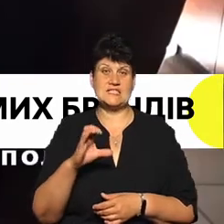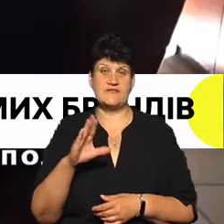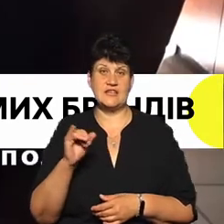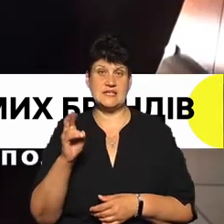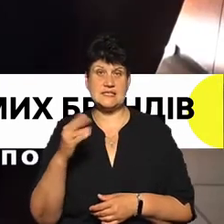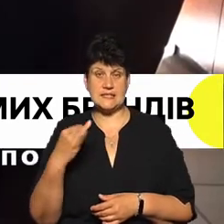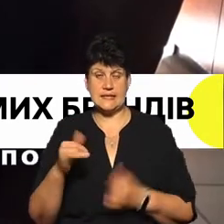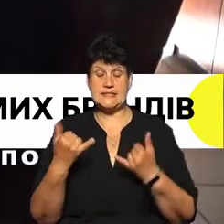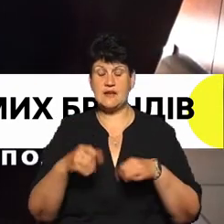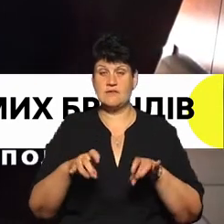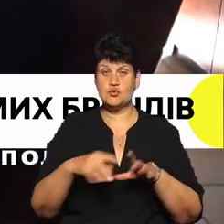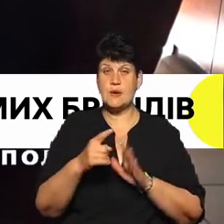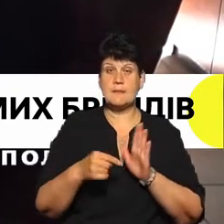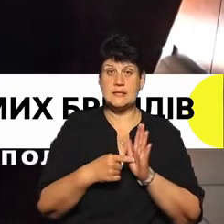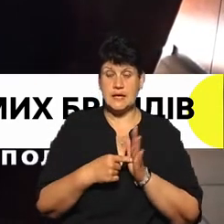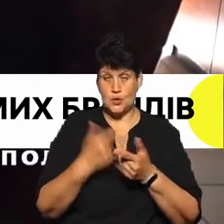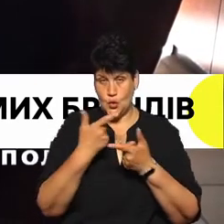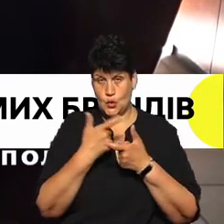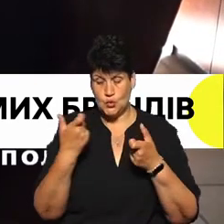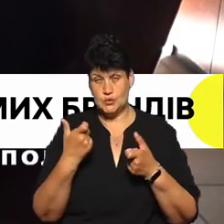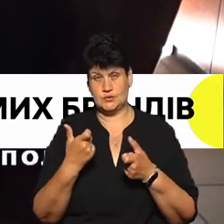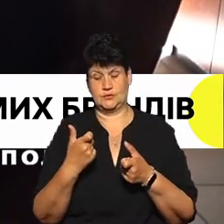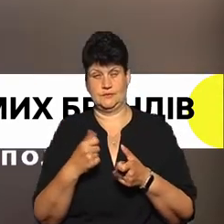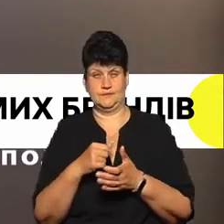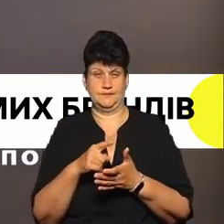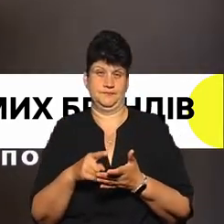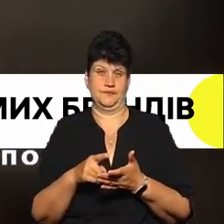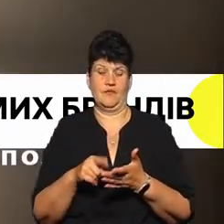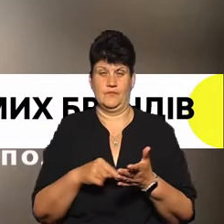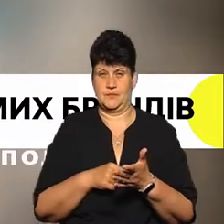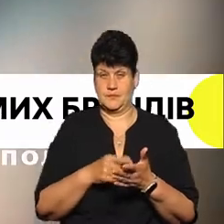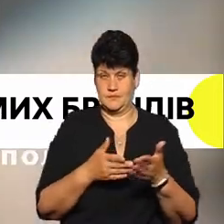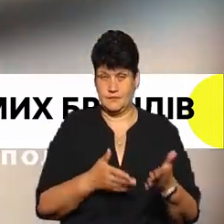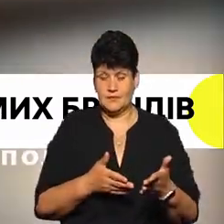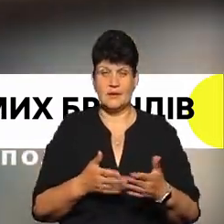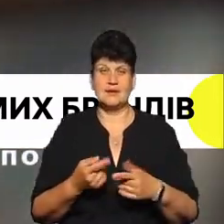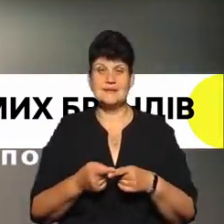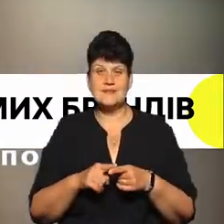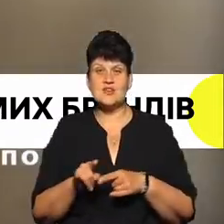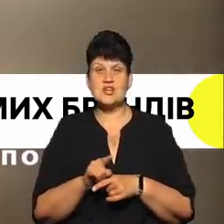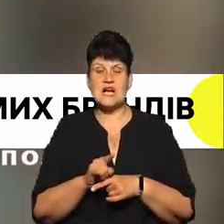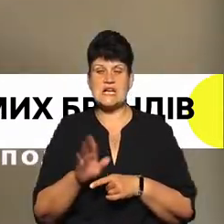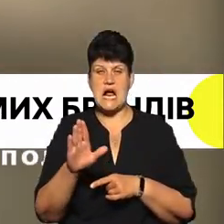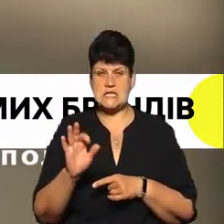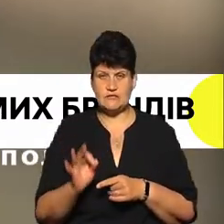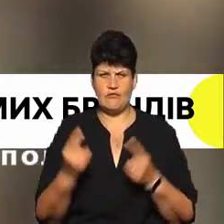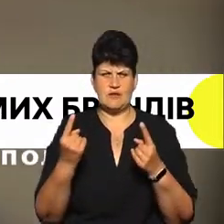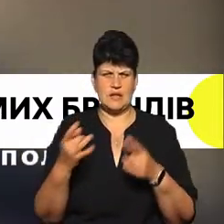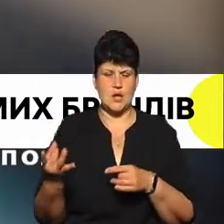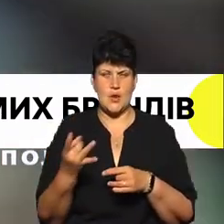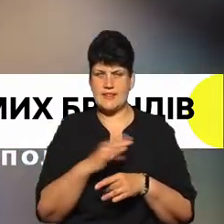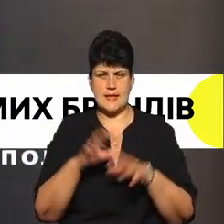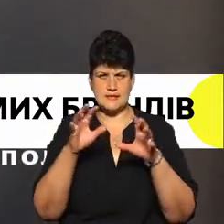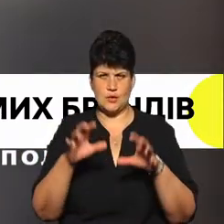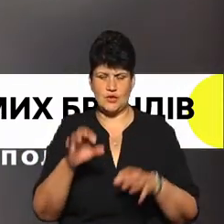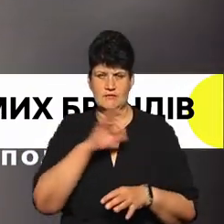словами, зараз вирішують питання про оголошення підозри учасникам справи. Роман Свірський каже, йдеться про шахрайство у великих розмірах і незаконне